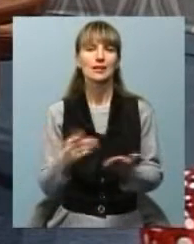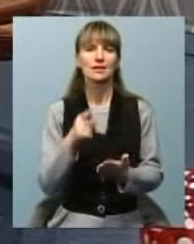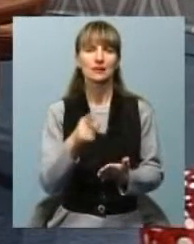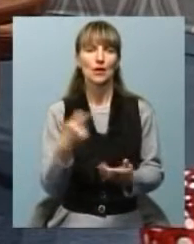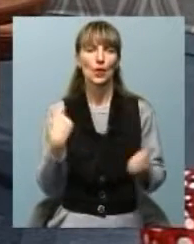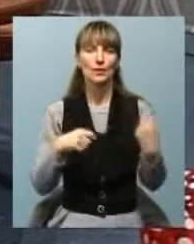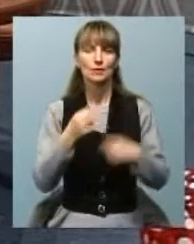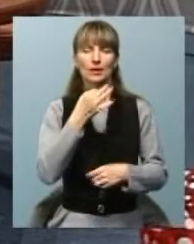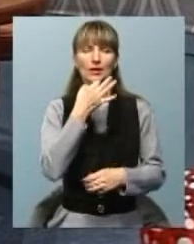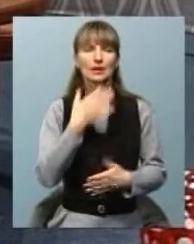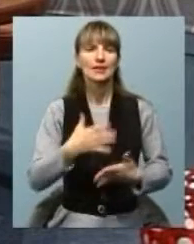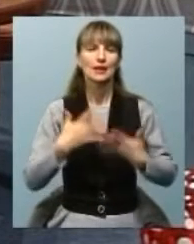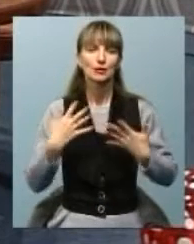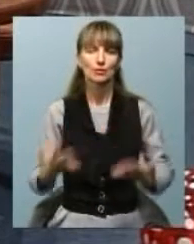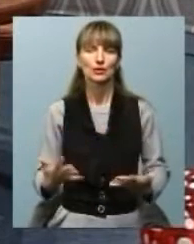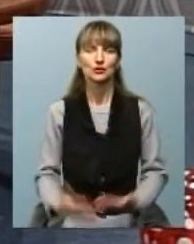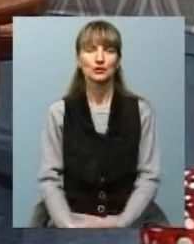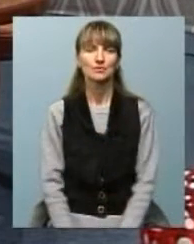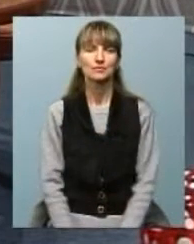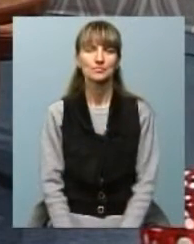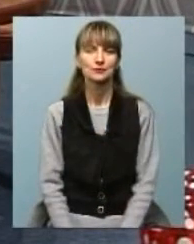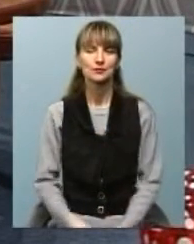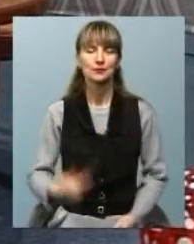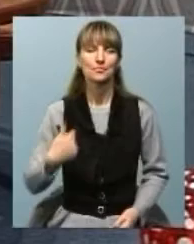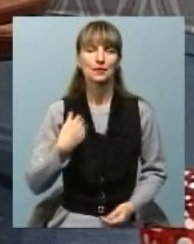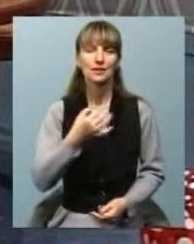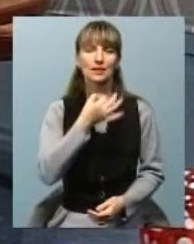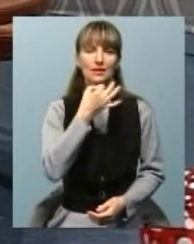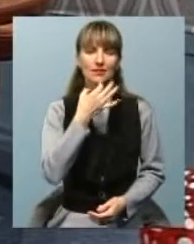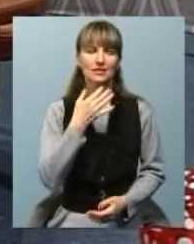взагалі одяг подобається найбільше? Мені подобається